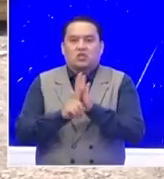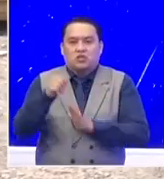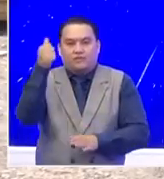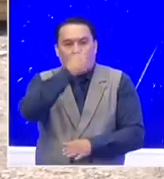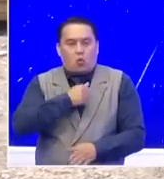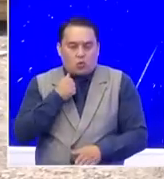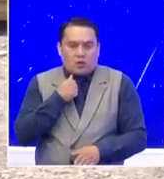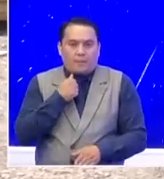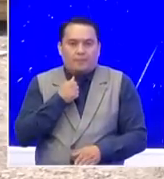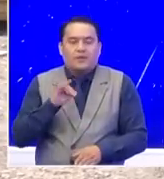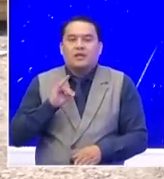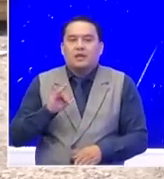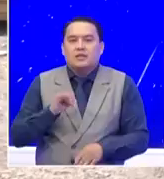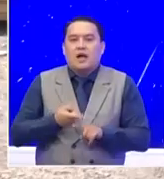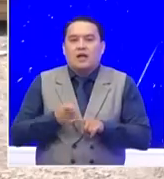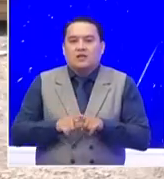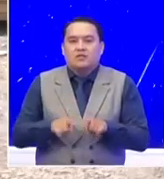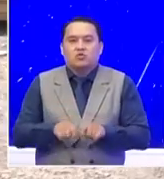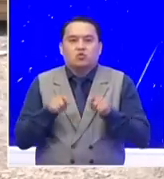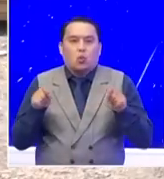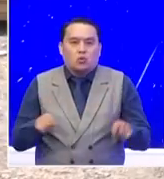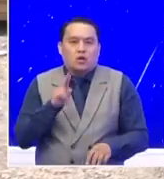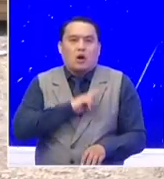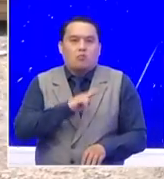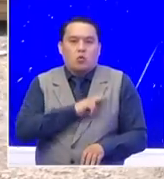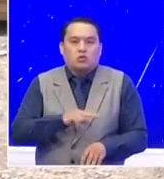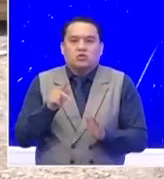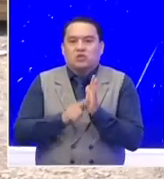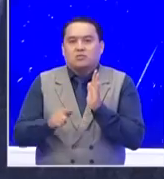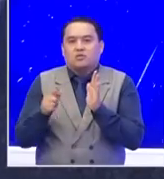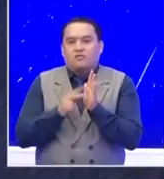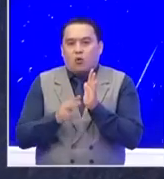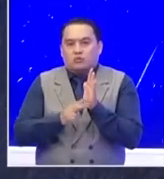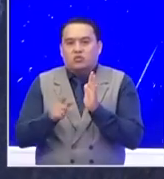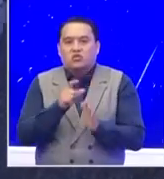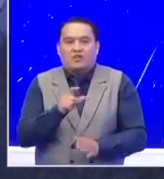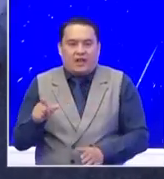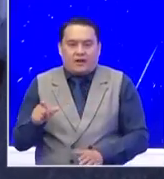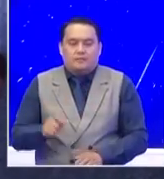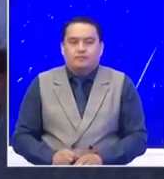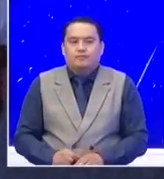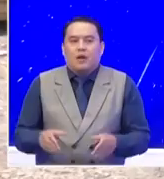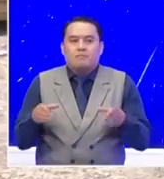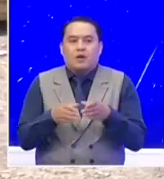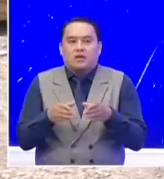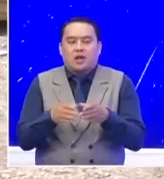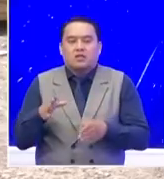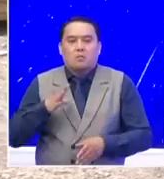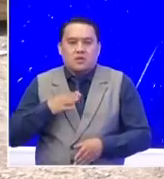учебного процесса, да, для этого сегодня здесь должно было бы работать минимум 70-80 человек. Подрядчикам было